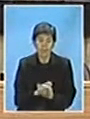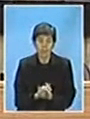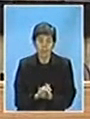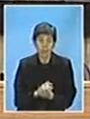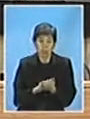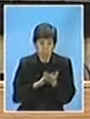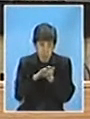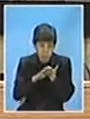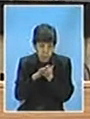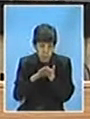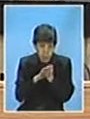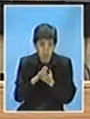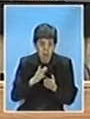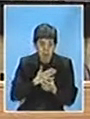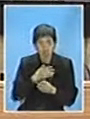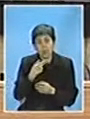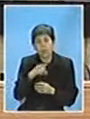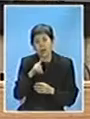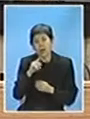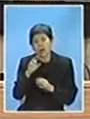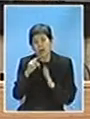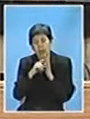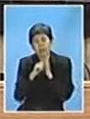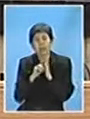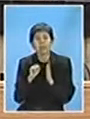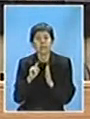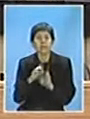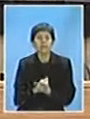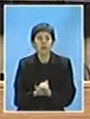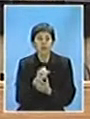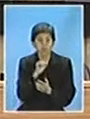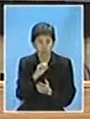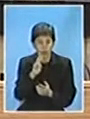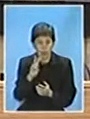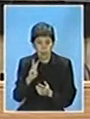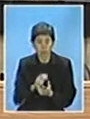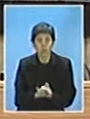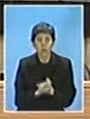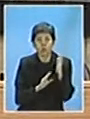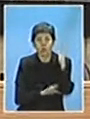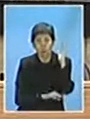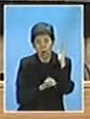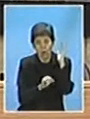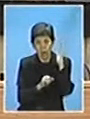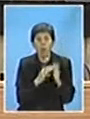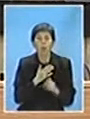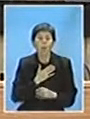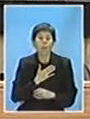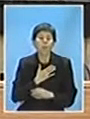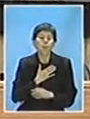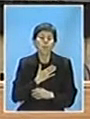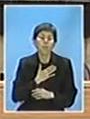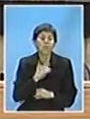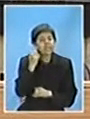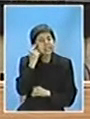ผมขออนุญาตนิดนึงครับครับผมประเสริฐชีตพงศ์นะครับสมาชิกวุฒิสภาจังหวัดสงขลานะครับผมยัง